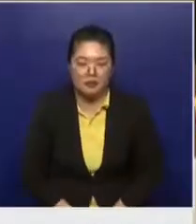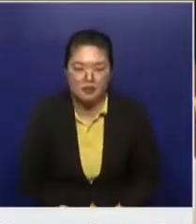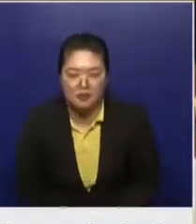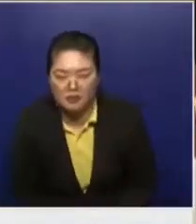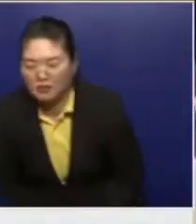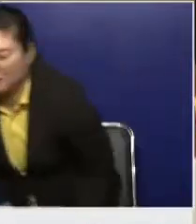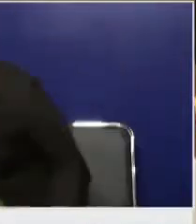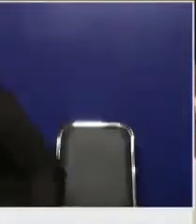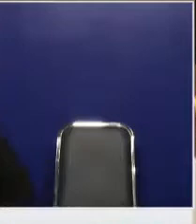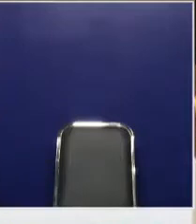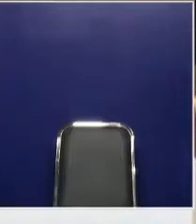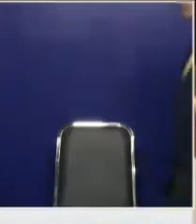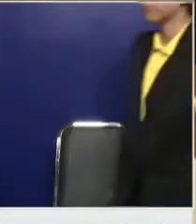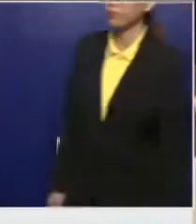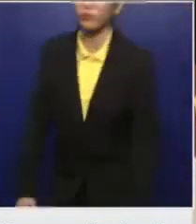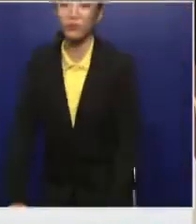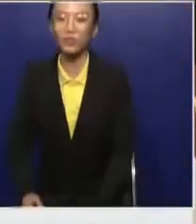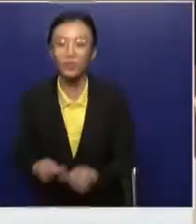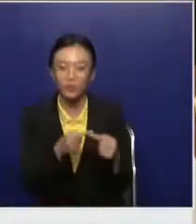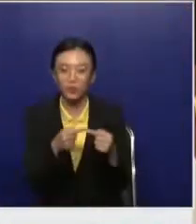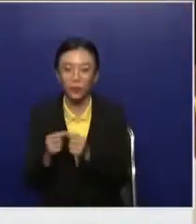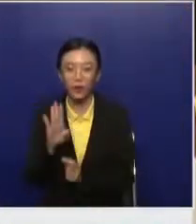คุณบัญญัติเจตนาจันทร์นะ